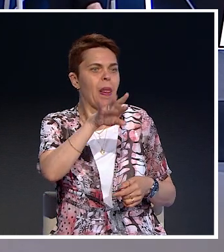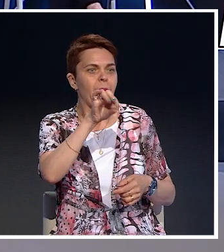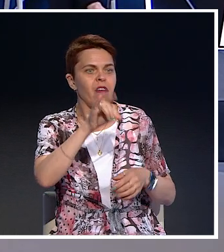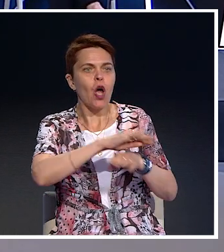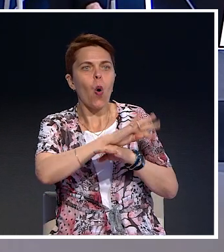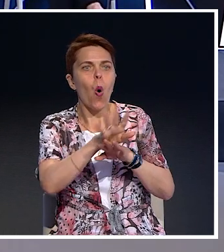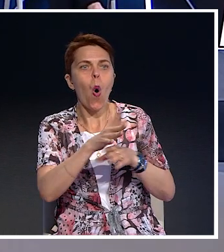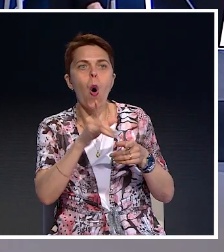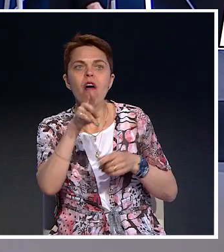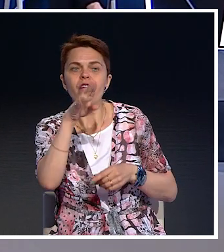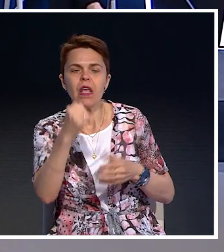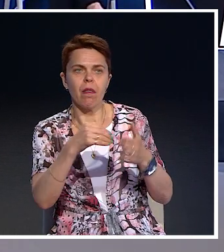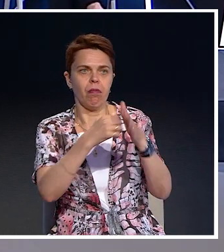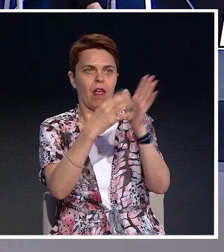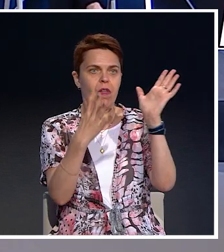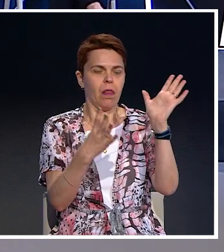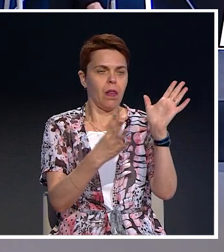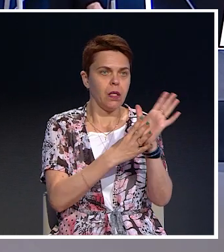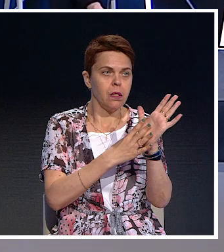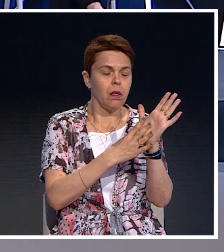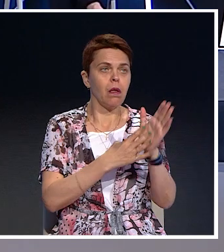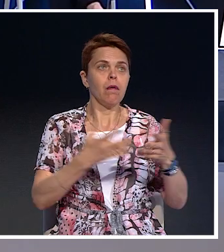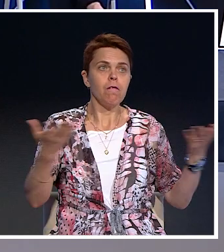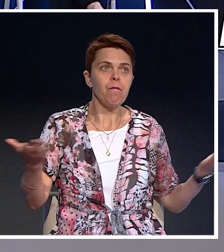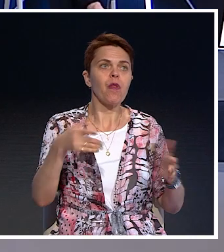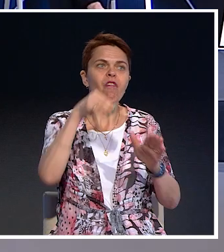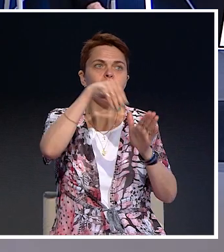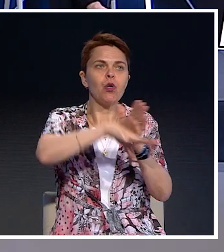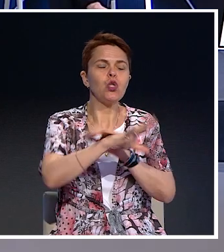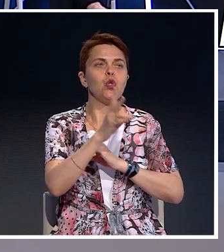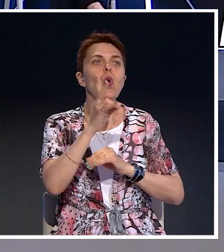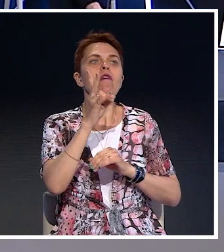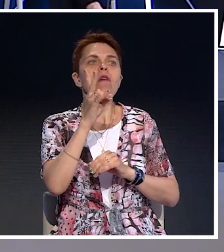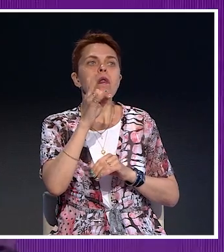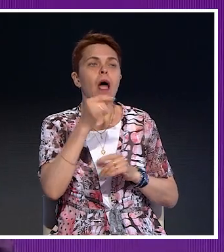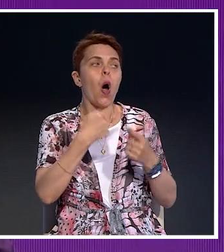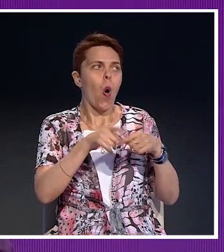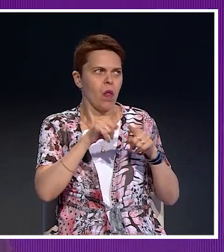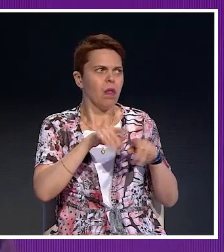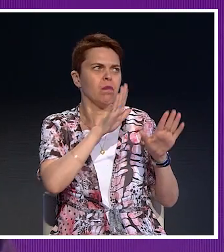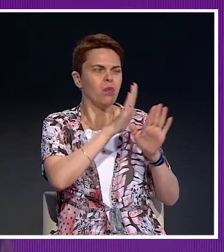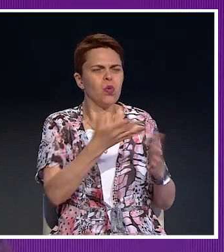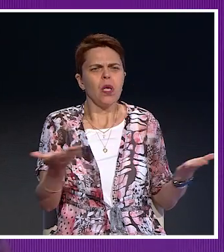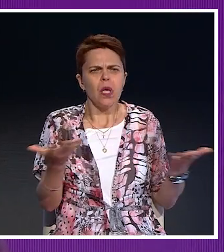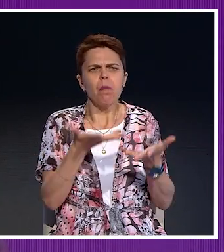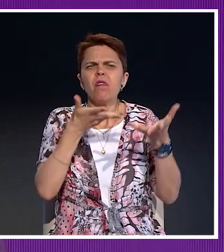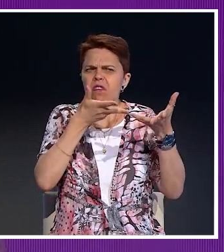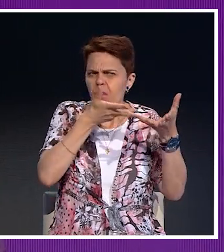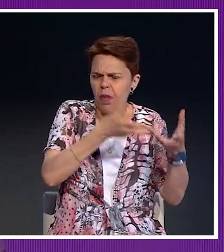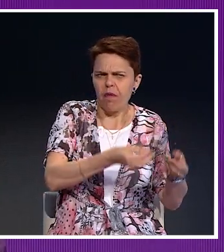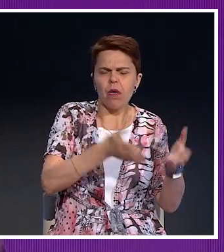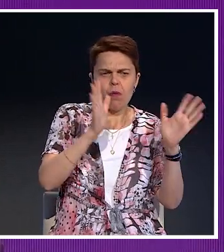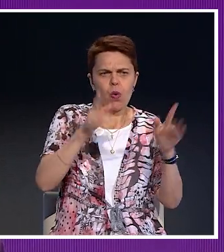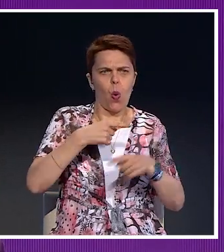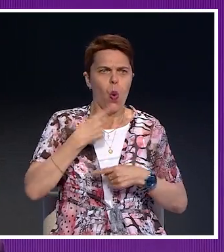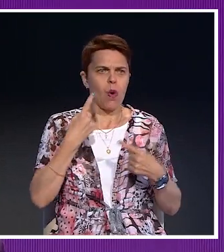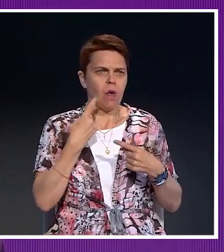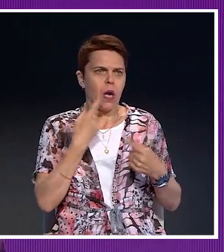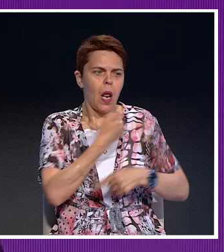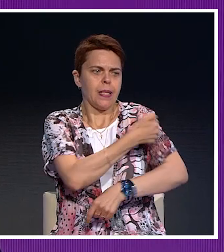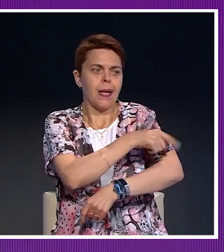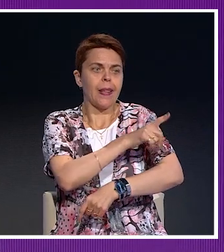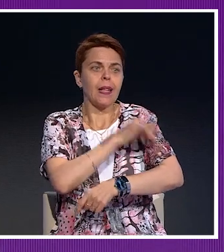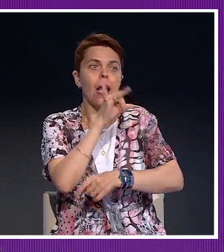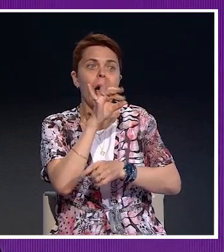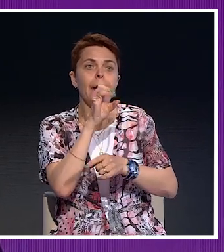пандемії COVID-19 на ситуацію виборчу в Україні. А вона, очевидно, буде якимось чином впливати. Навіть про це головний санітарний